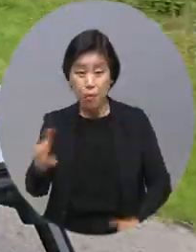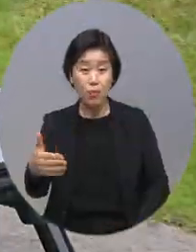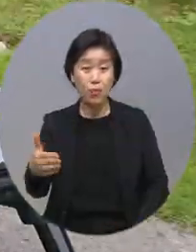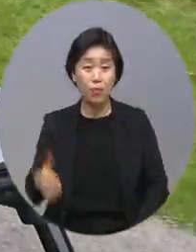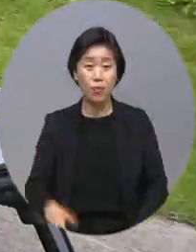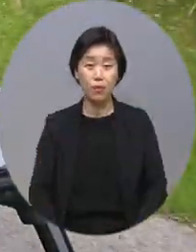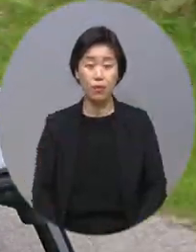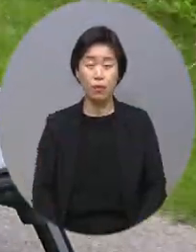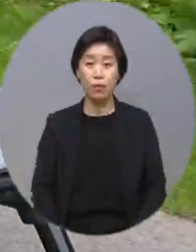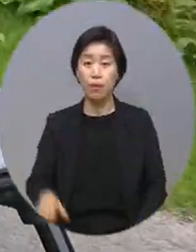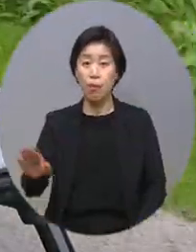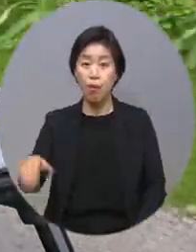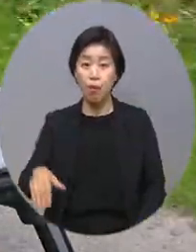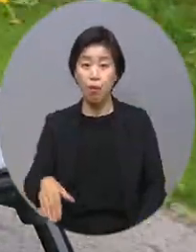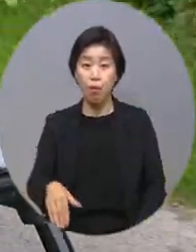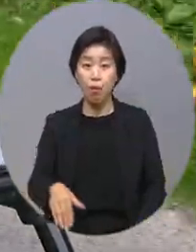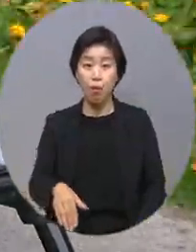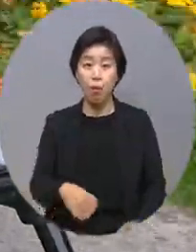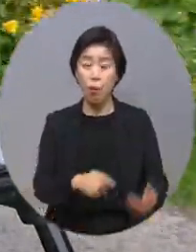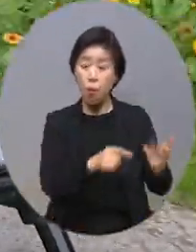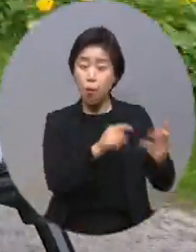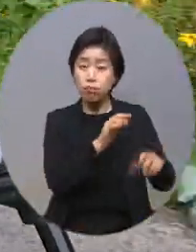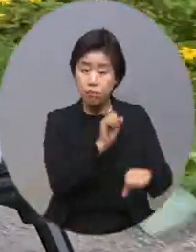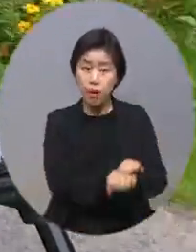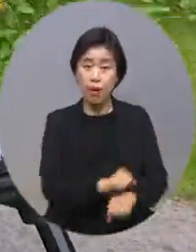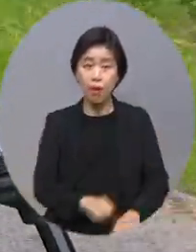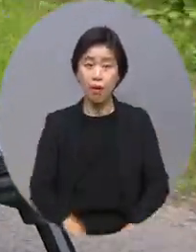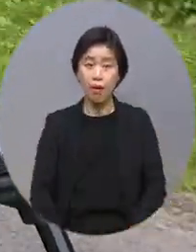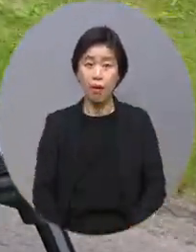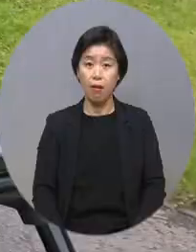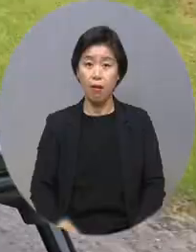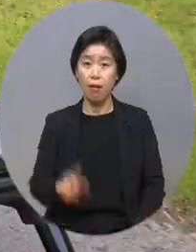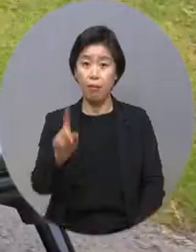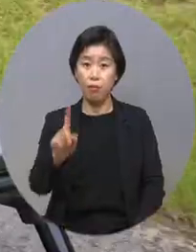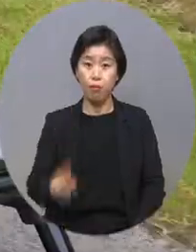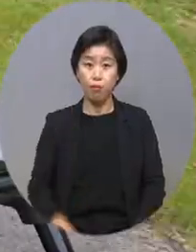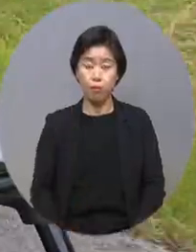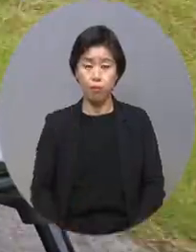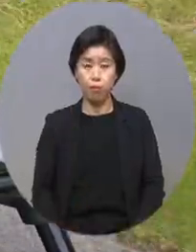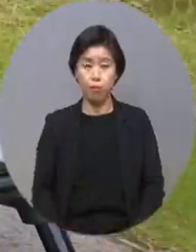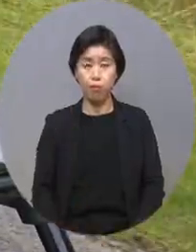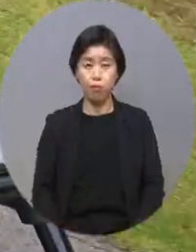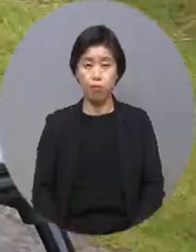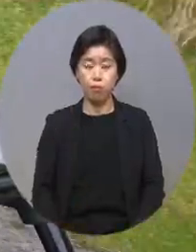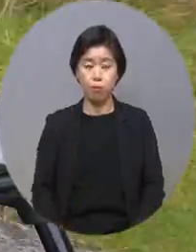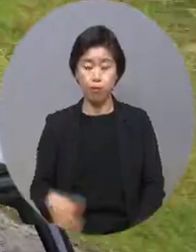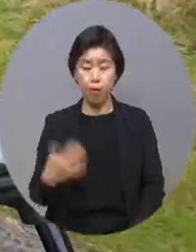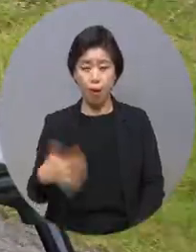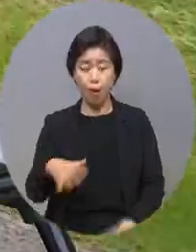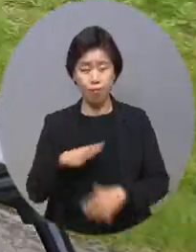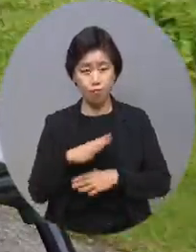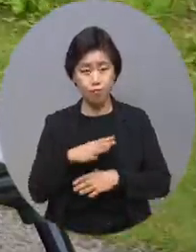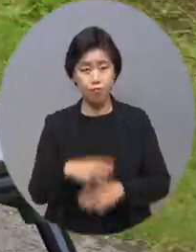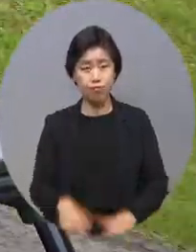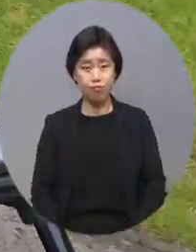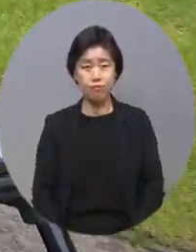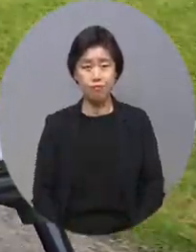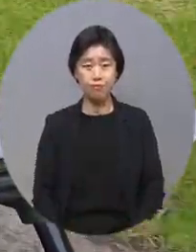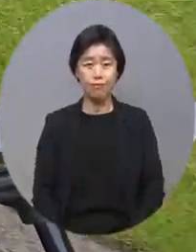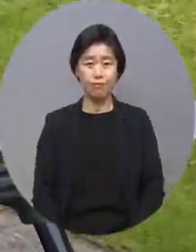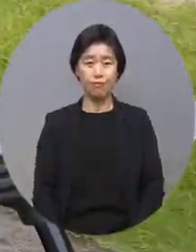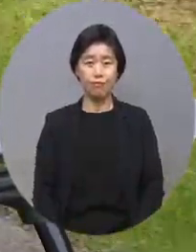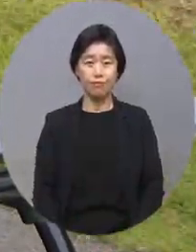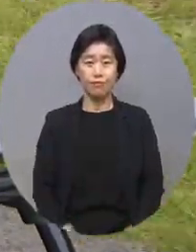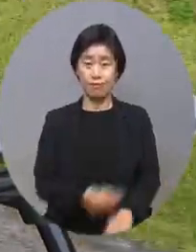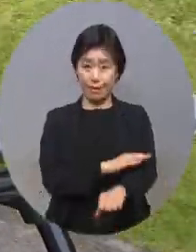오빠 왜 이렇게 잘 쳐? 오, 잘 쳤네. 그래 버디라니까 버디? 굿보이! 쳤어. 잘한다. 오, 잘한다. 형상이기 때문에.